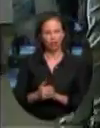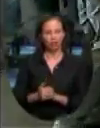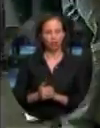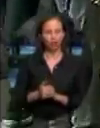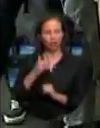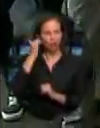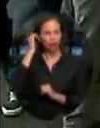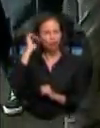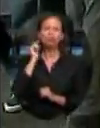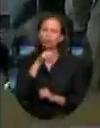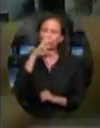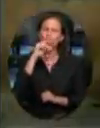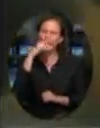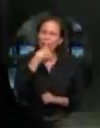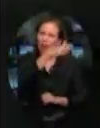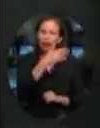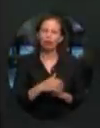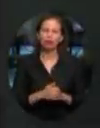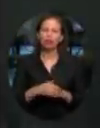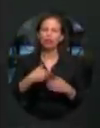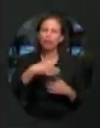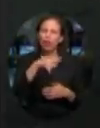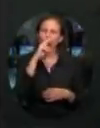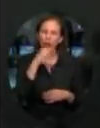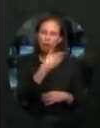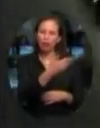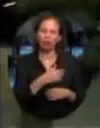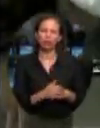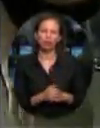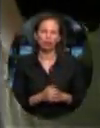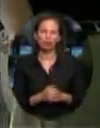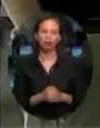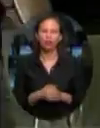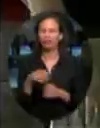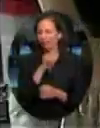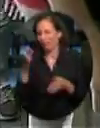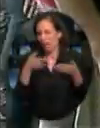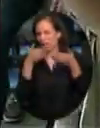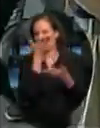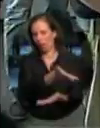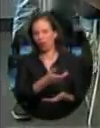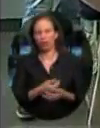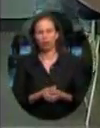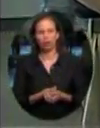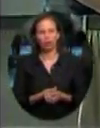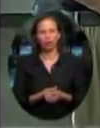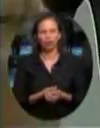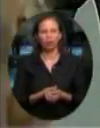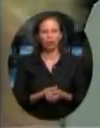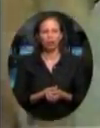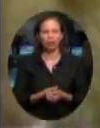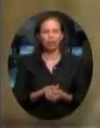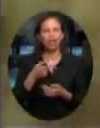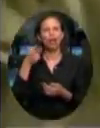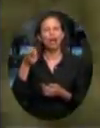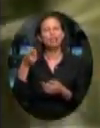תן לו לדבר. הוא ראש הממשלה הבא, אתם יודעים רק להרוש ראשי מפלגות. תן לו לדבר, זה לא יעזור לו. רק להרוש ראשי מפלגות, זה מה שאתם יודעים לעשות.